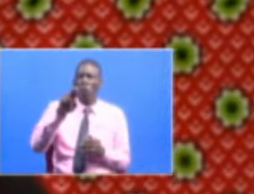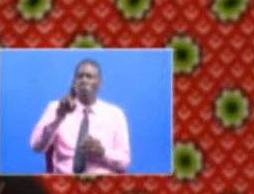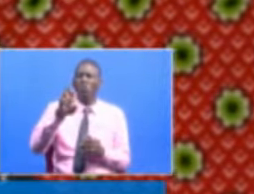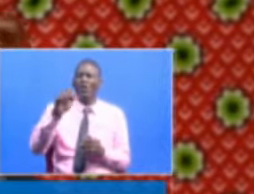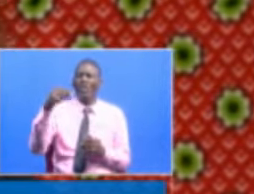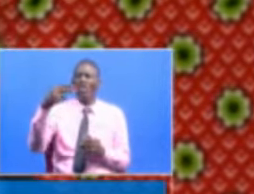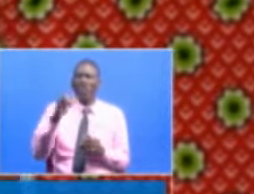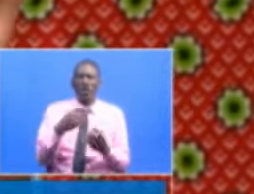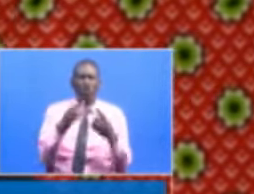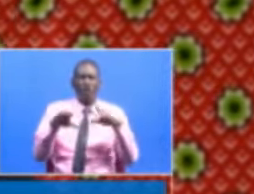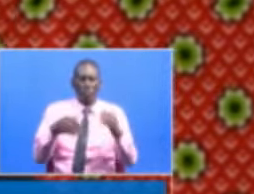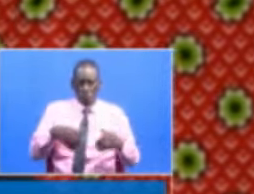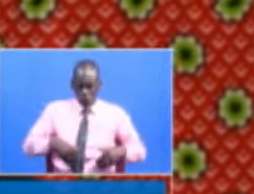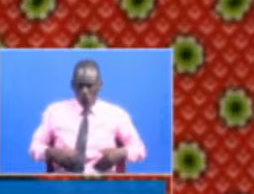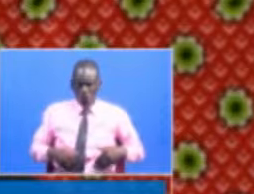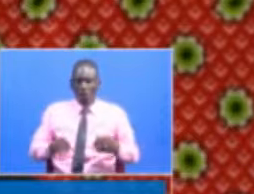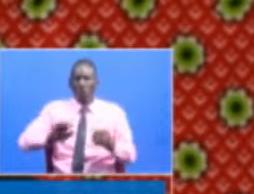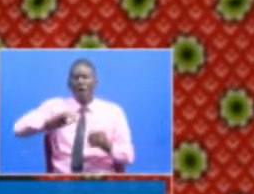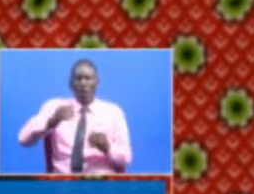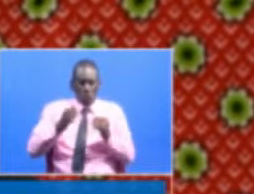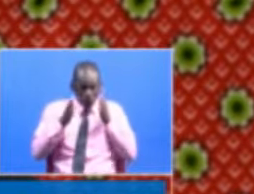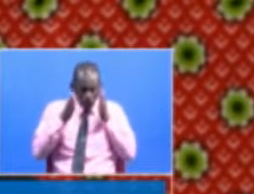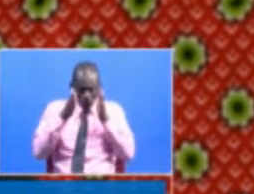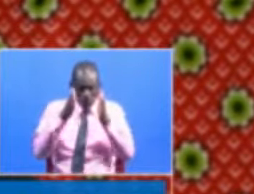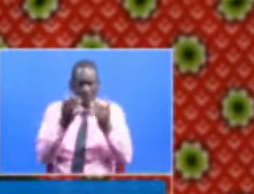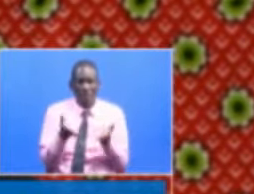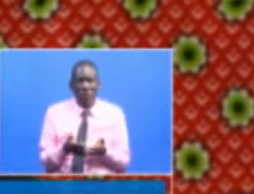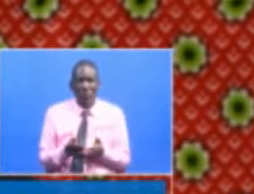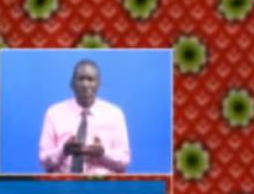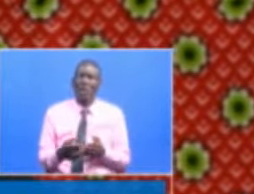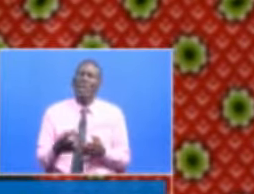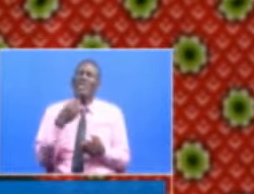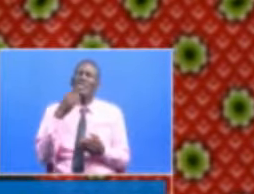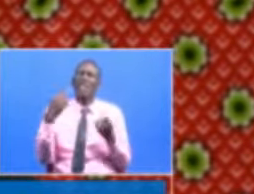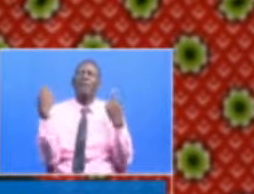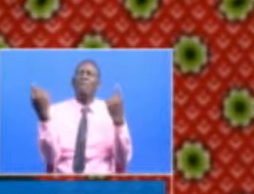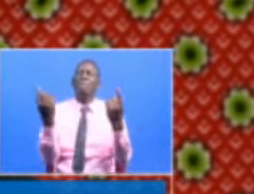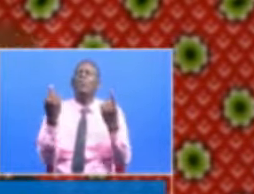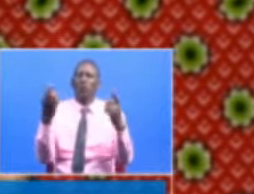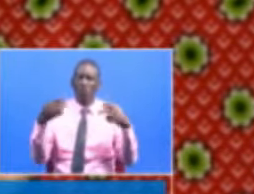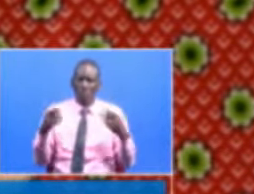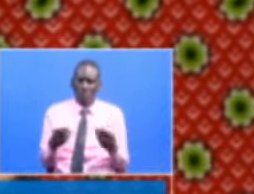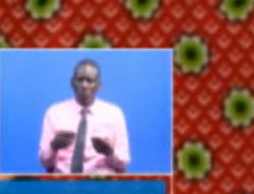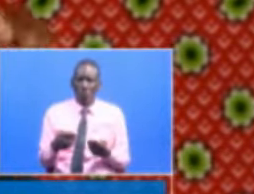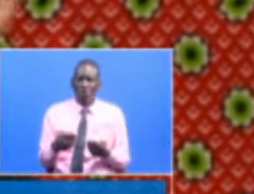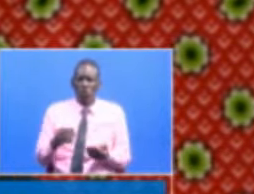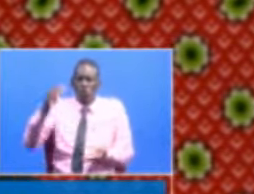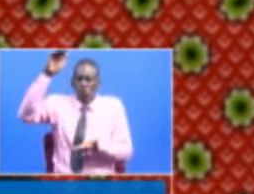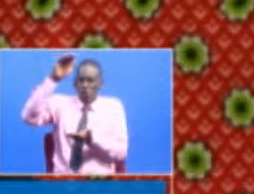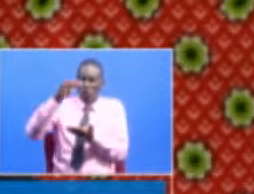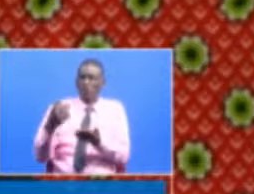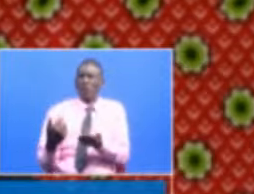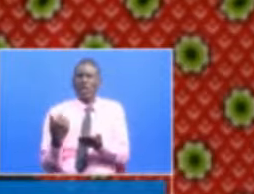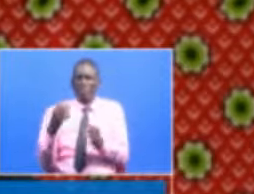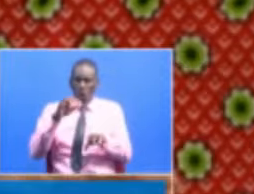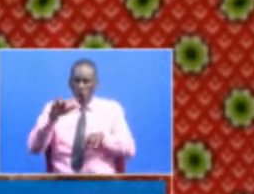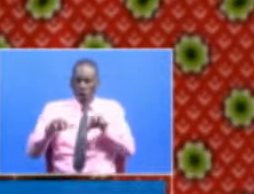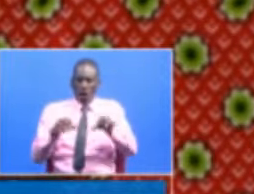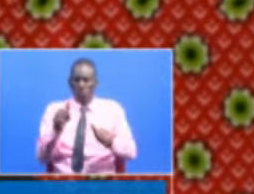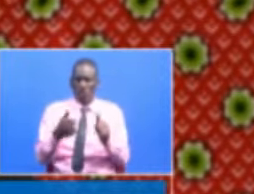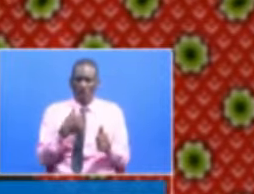vijana. From a county perspective, is telling pastoralists to destock or to reduce their livestock part